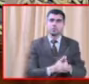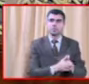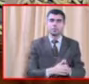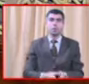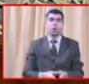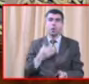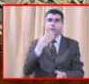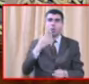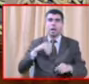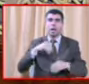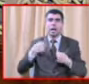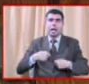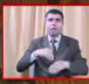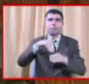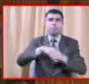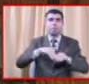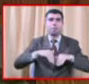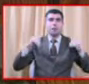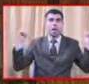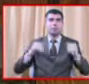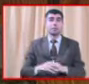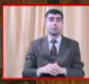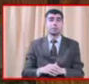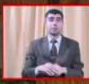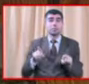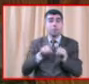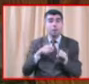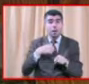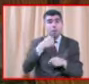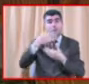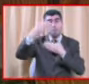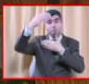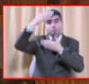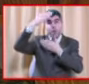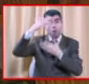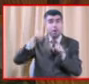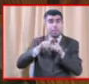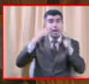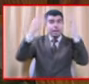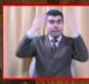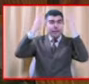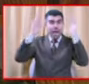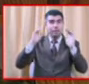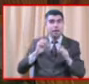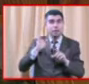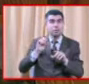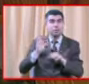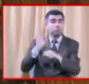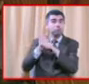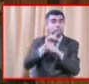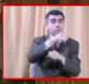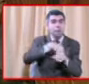شكرا السيد الرئيس. السيد الوزير، بلادنا كتزخر بواحد تراث ثقافي غني. اشنو